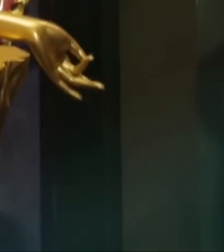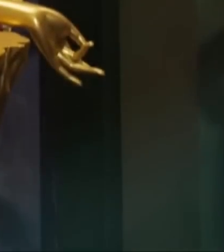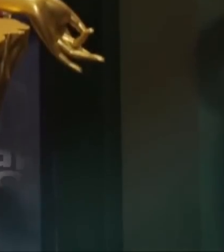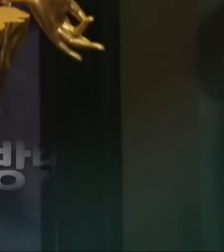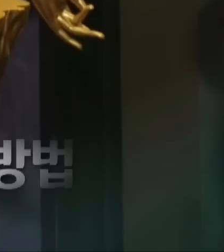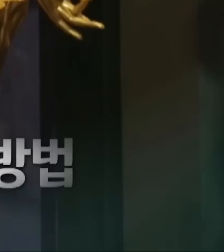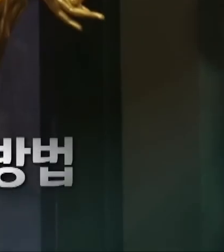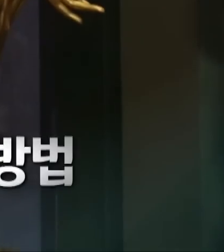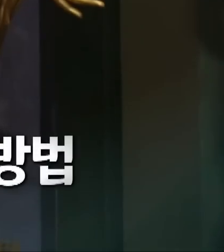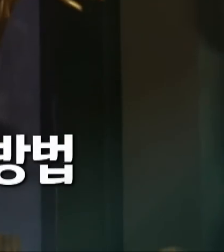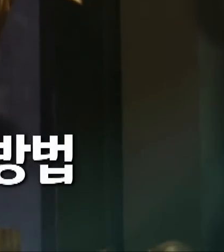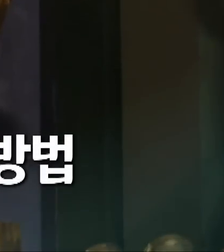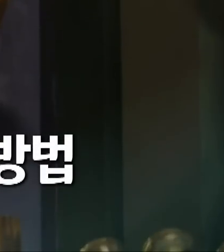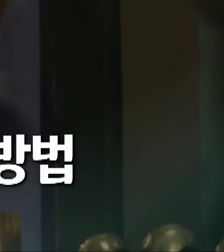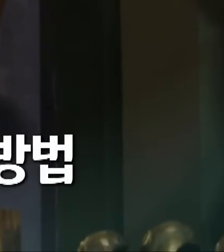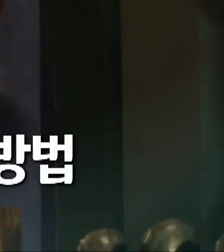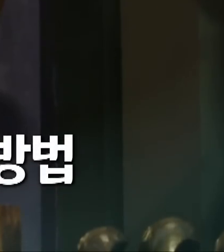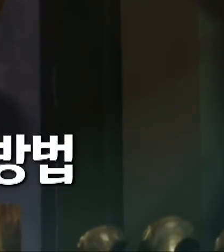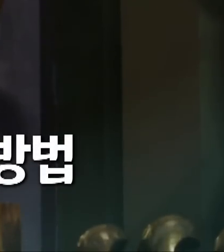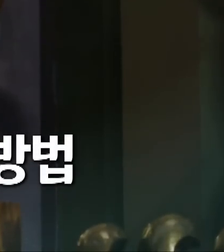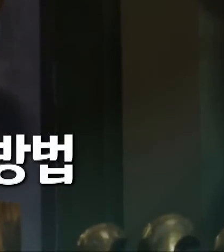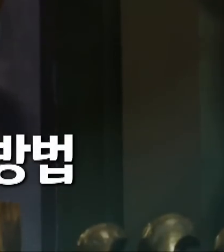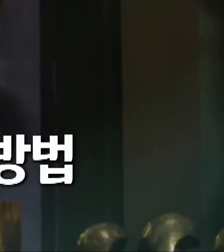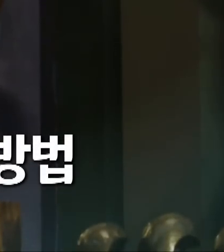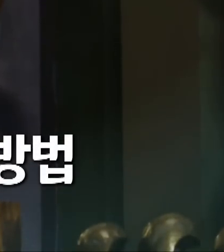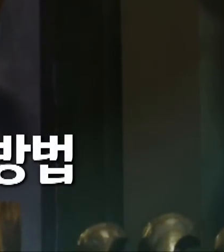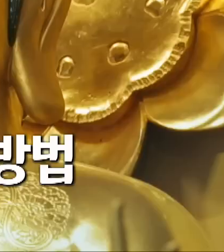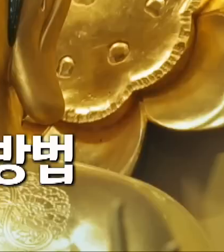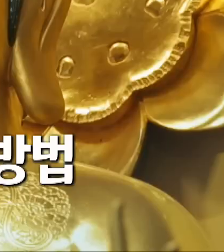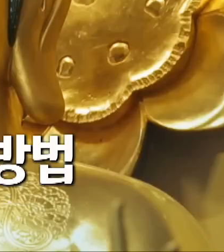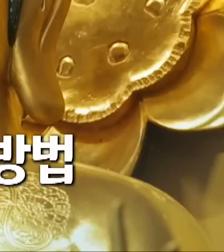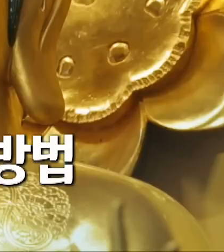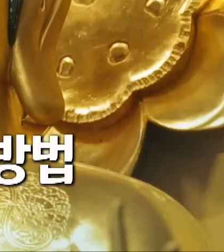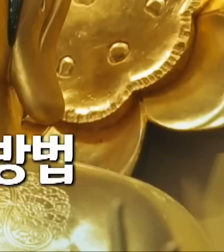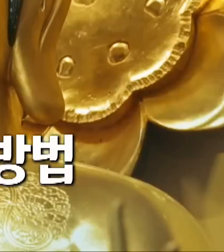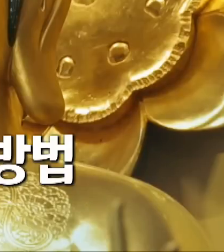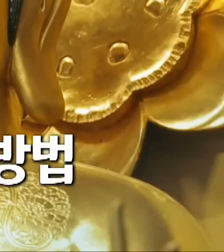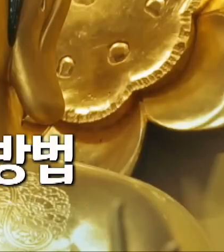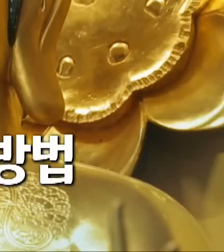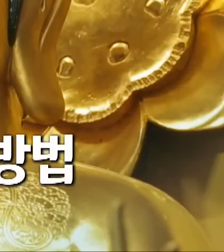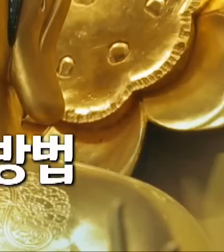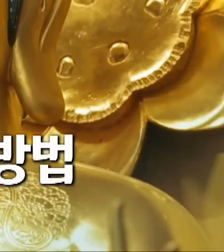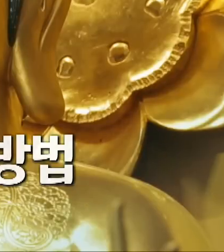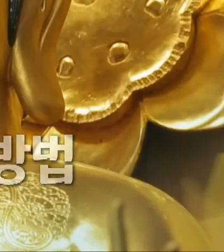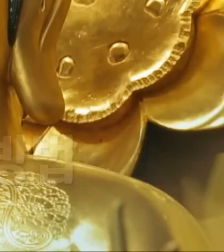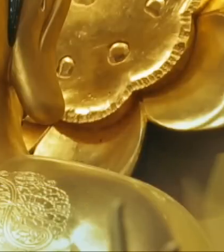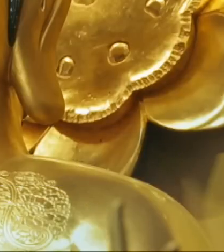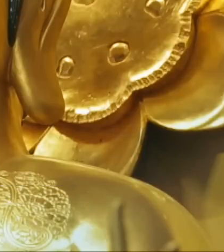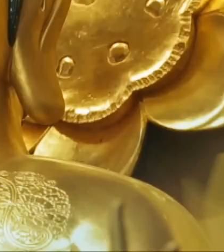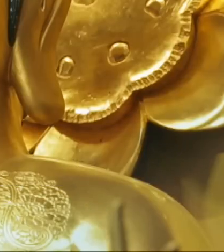관음 예문을 독송하면서 수행의 새로운 방법을 한번 제시해 보고 싶었습니다